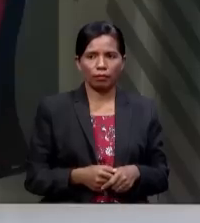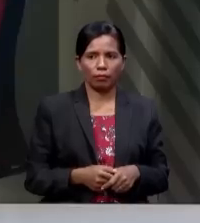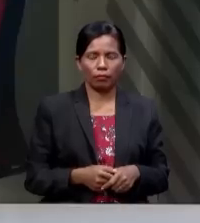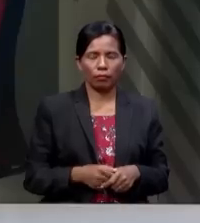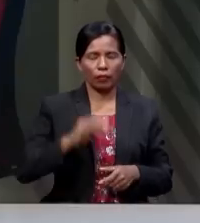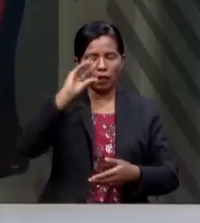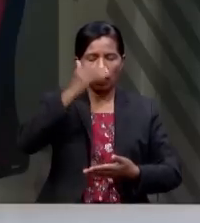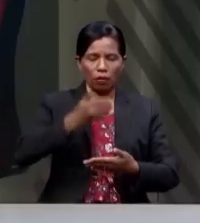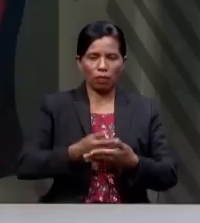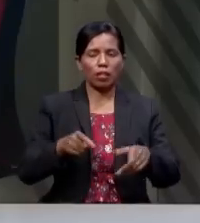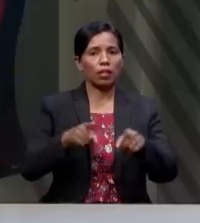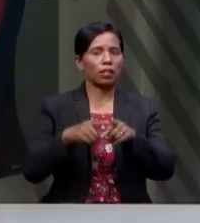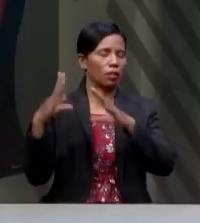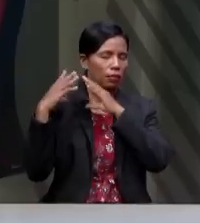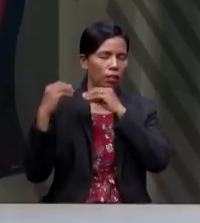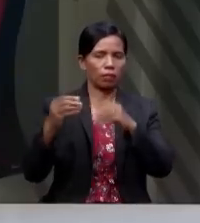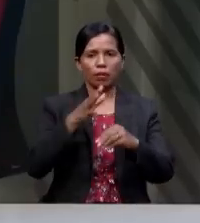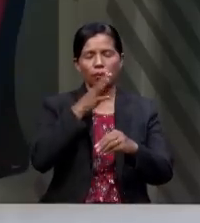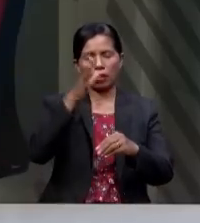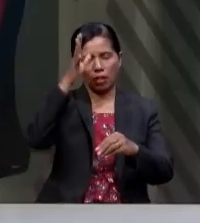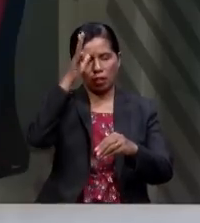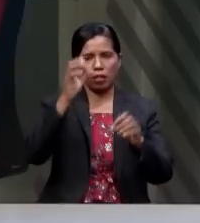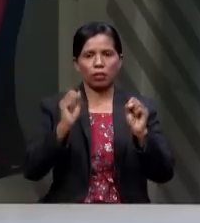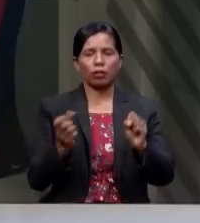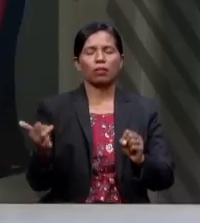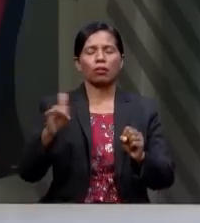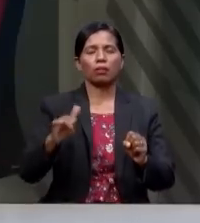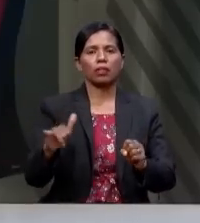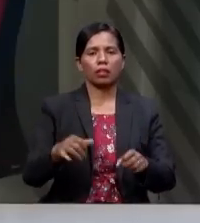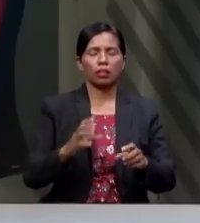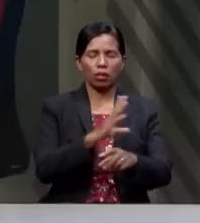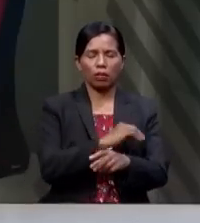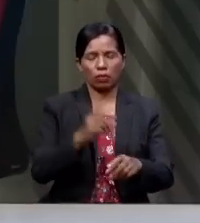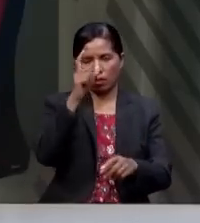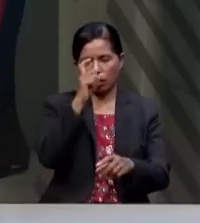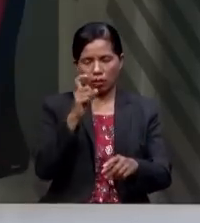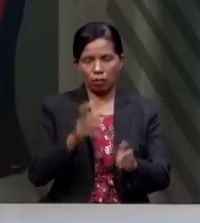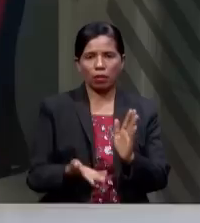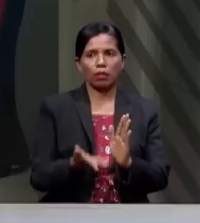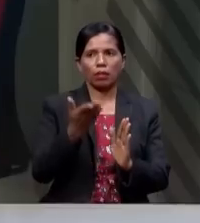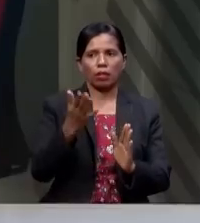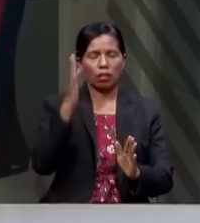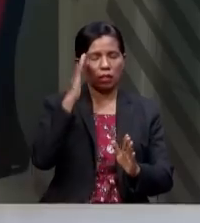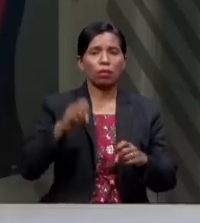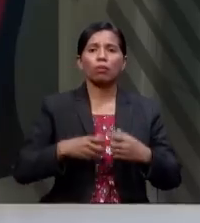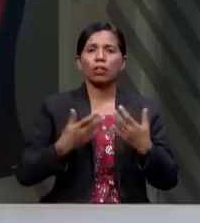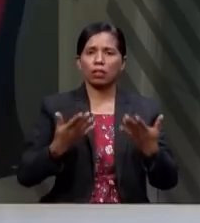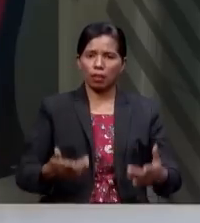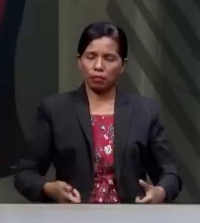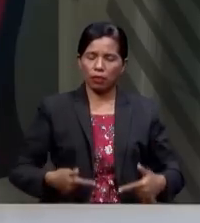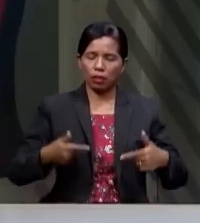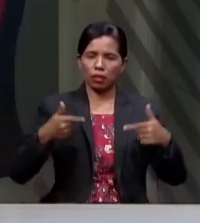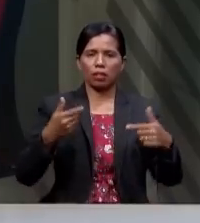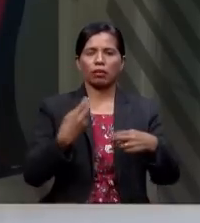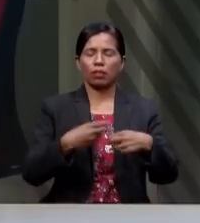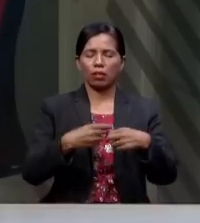Uang hanya sana esperansa bain anaman nune hodilara metin basira bain hira idadi avansado. Atau tenu insa morish nine moruk bain